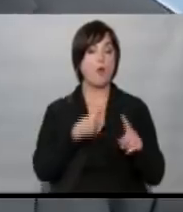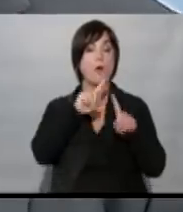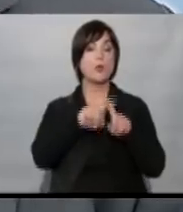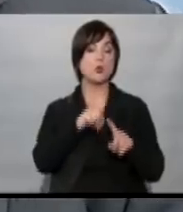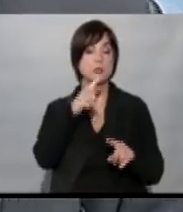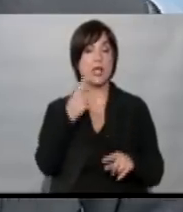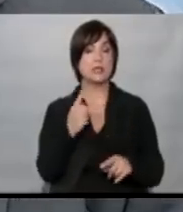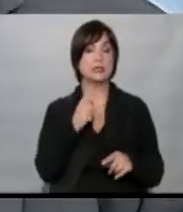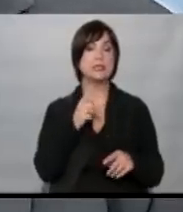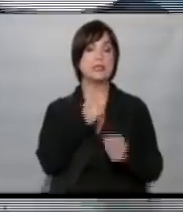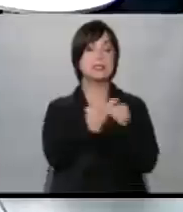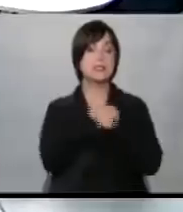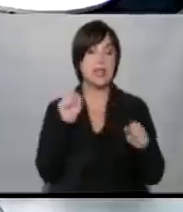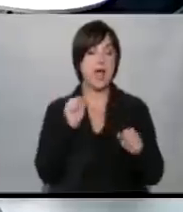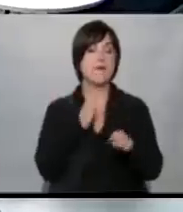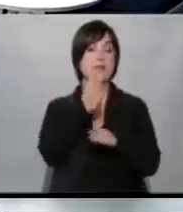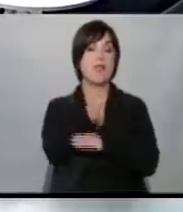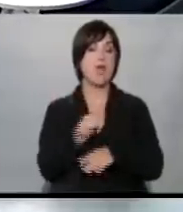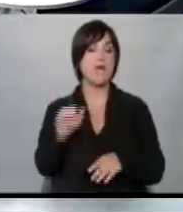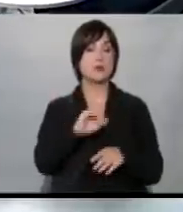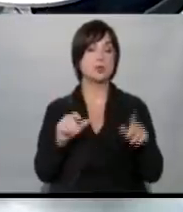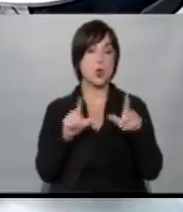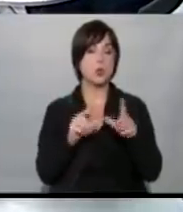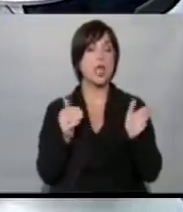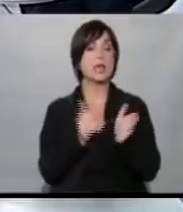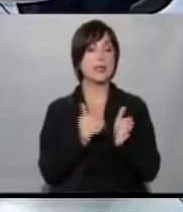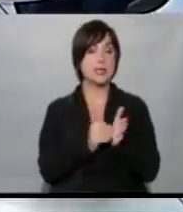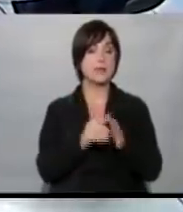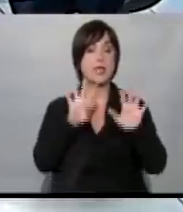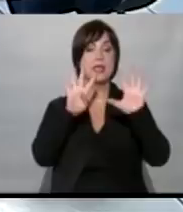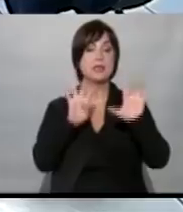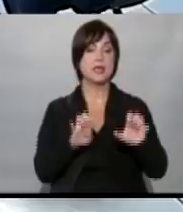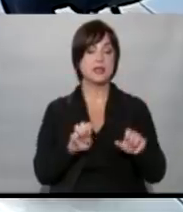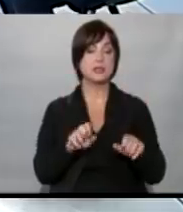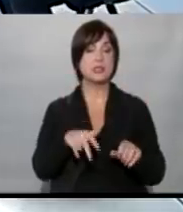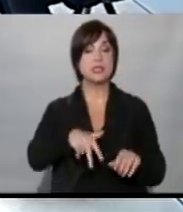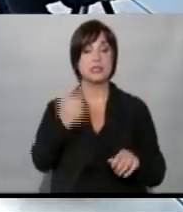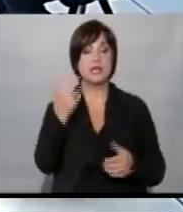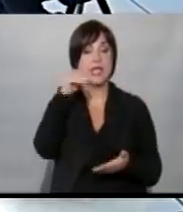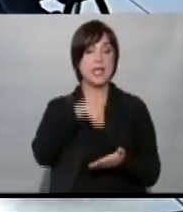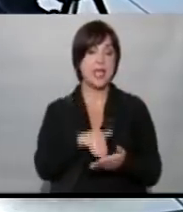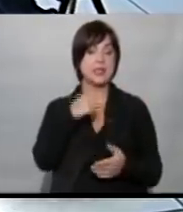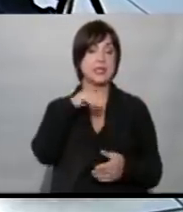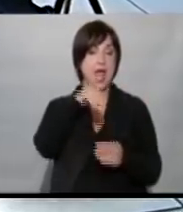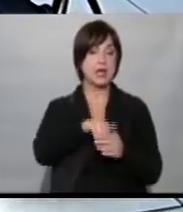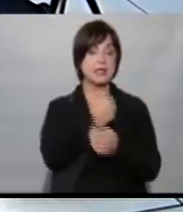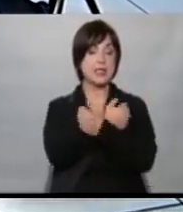за. За влегување во Европската Унија треба 903.000 да гласаат